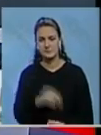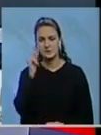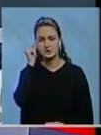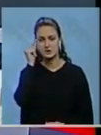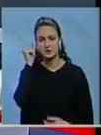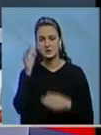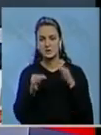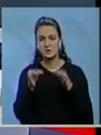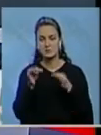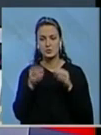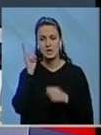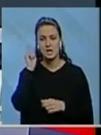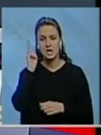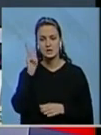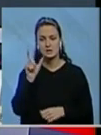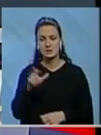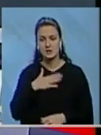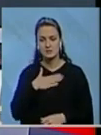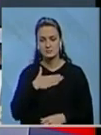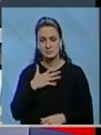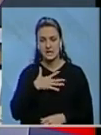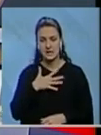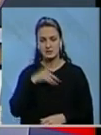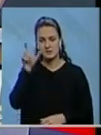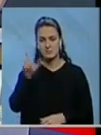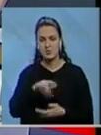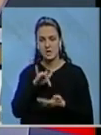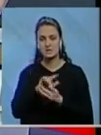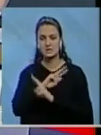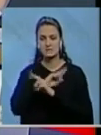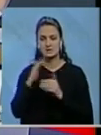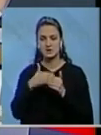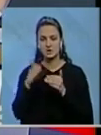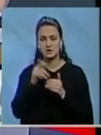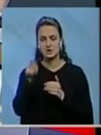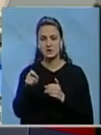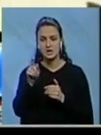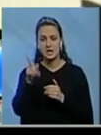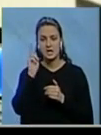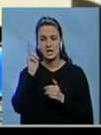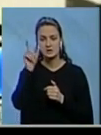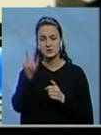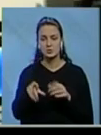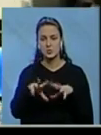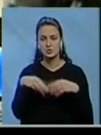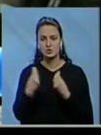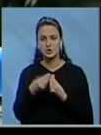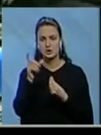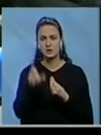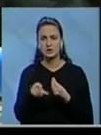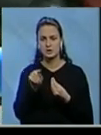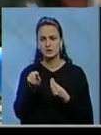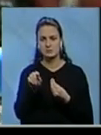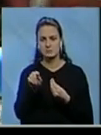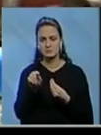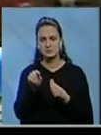Ჩინეთის სასამართლომ კანადის მოქალაქეს სიკვდილით დასჯა მიუსაჯა. კანადელის ოჯახი სასამართლოს გადაწყვეტილებას არაადამიანურს